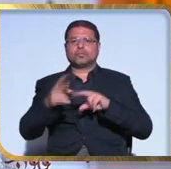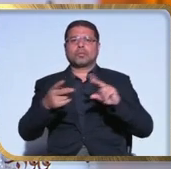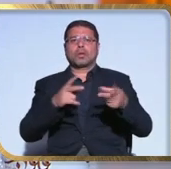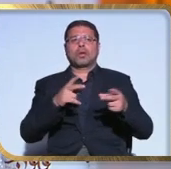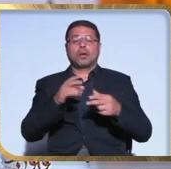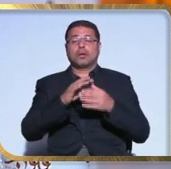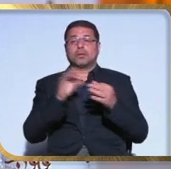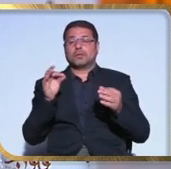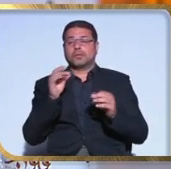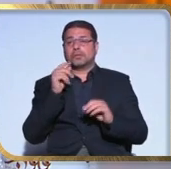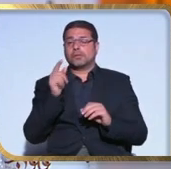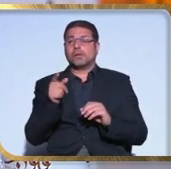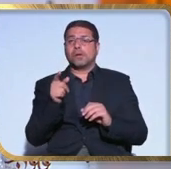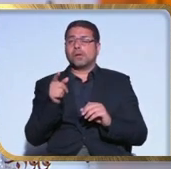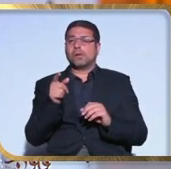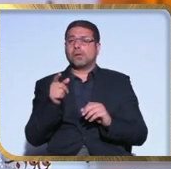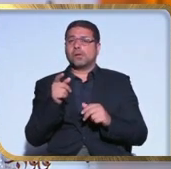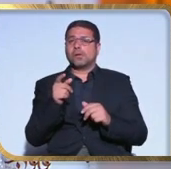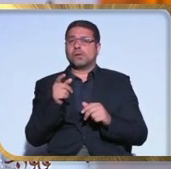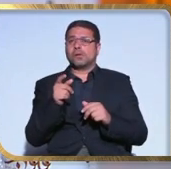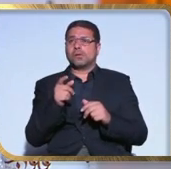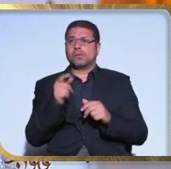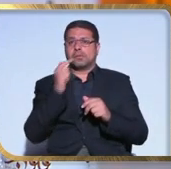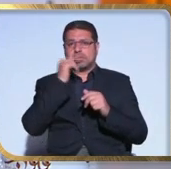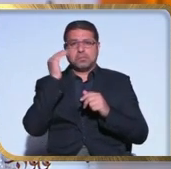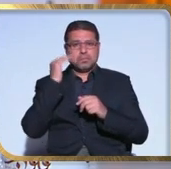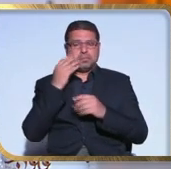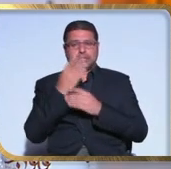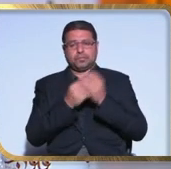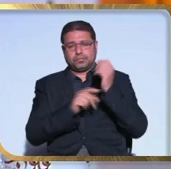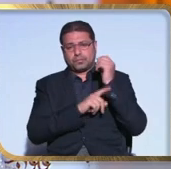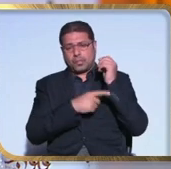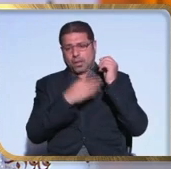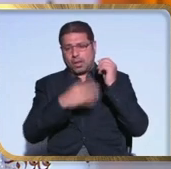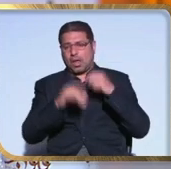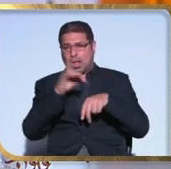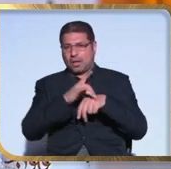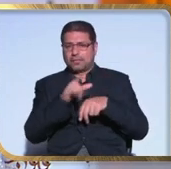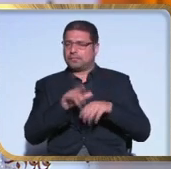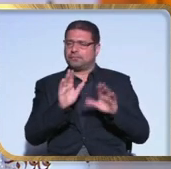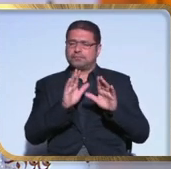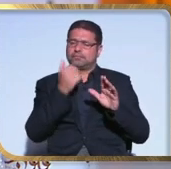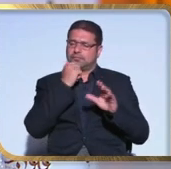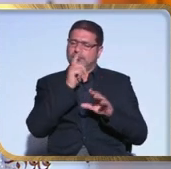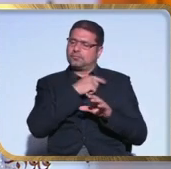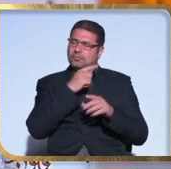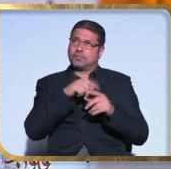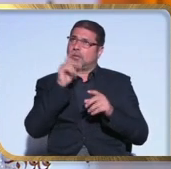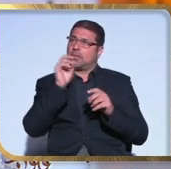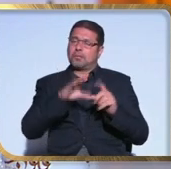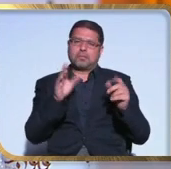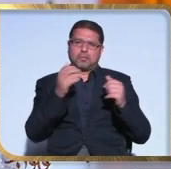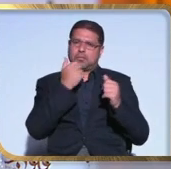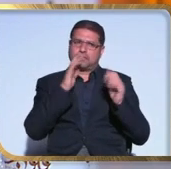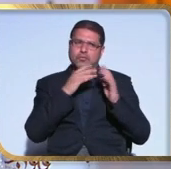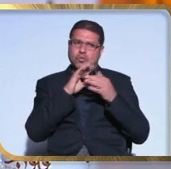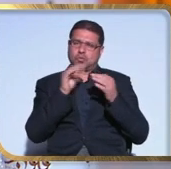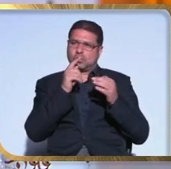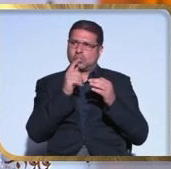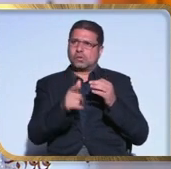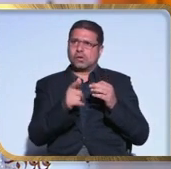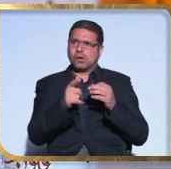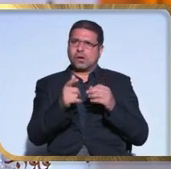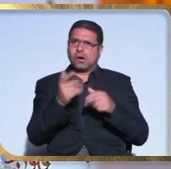مساله انه ان البنت يعني ولدت فيها شيء يعني لا تذر وزره وزره اخرى وانا ما اقدرش